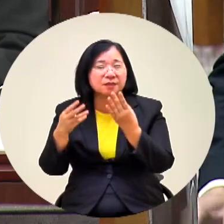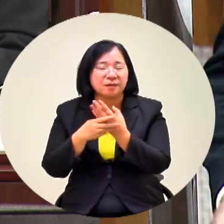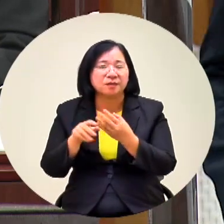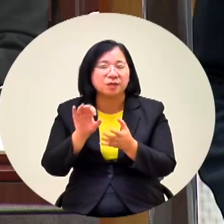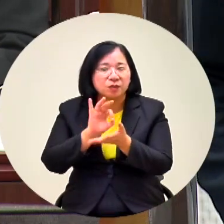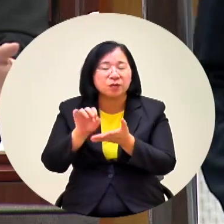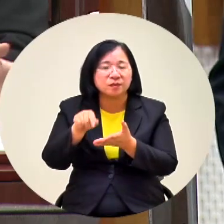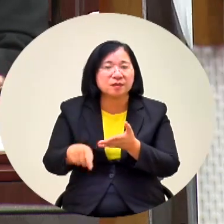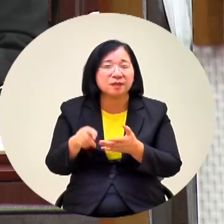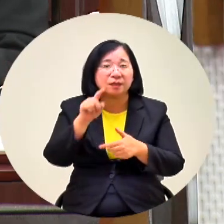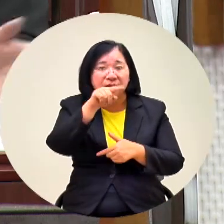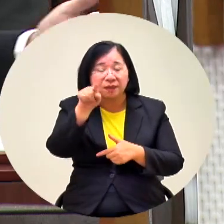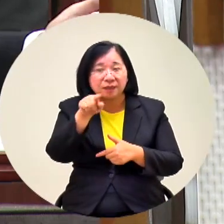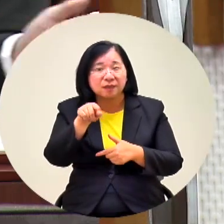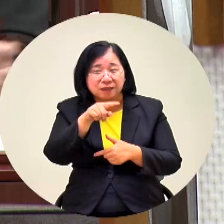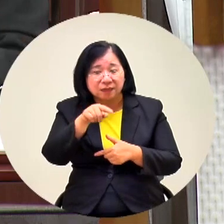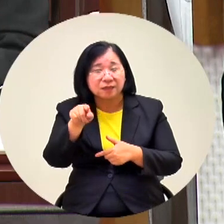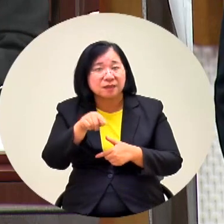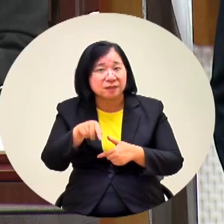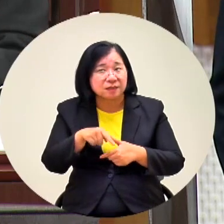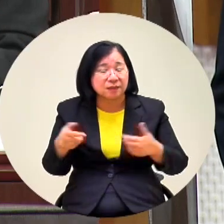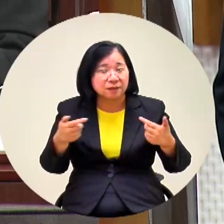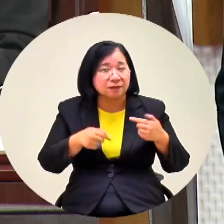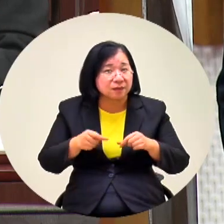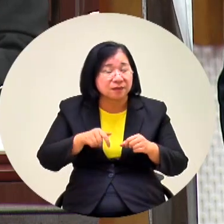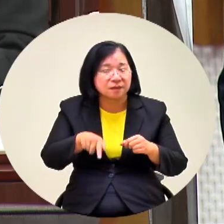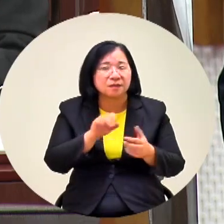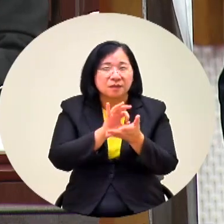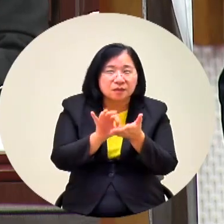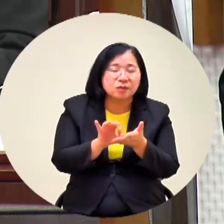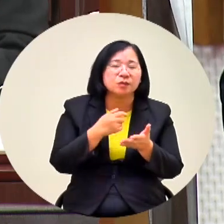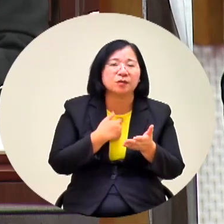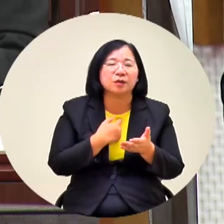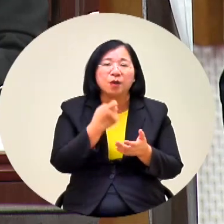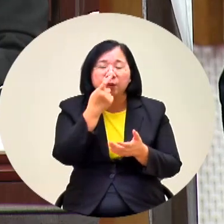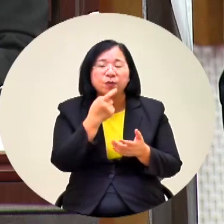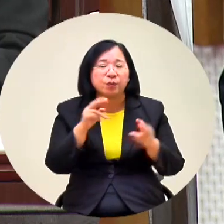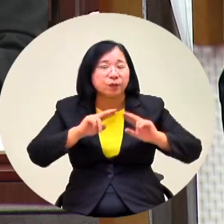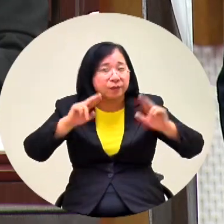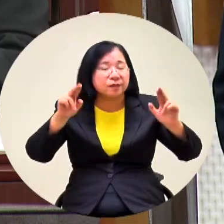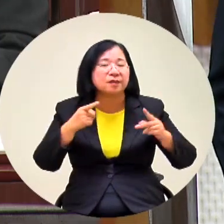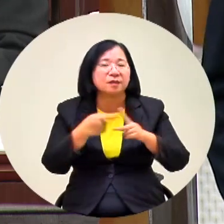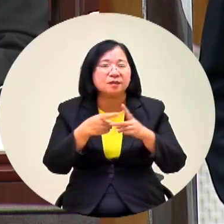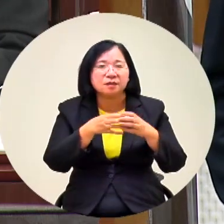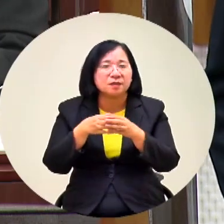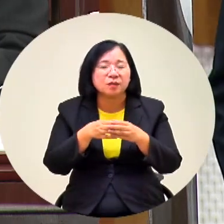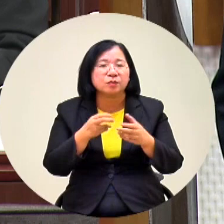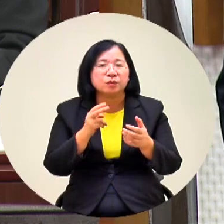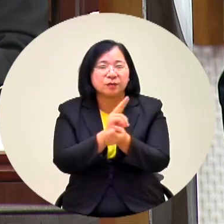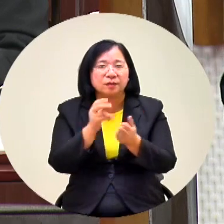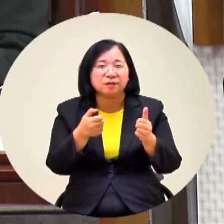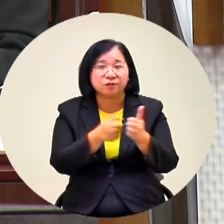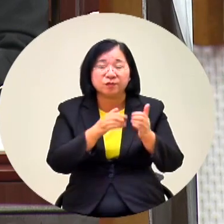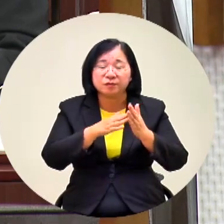用。那我也请并到这个绿电小组来做一个林副市长绿电小组来做一个评估，看怎么样在哪一